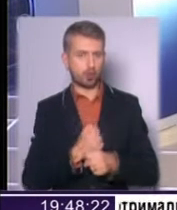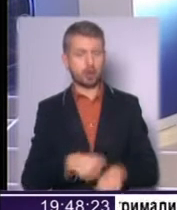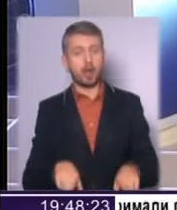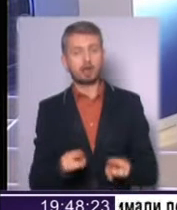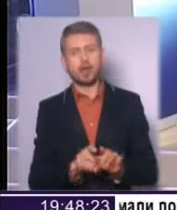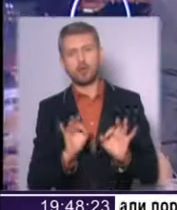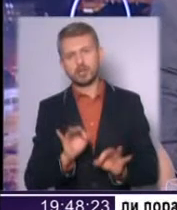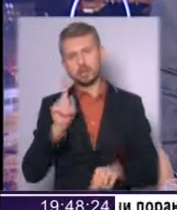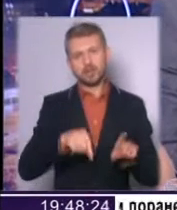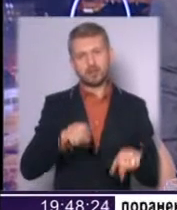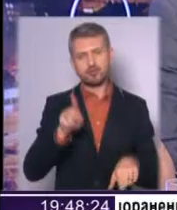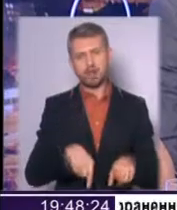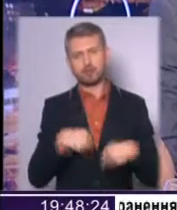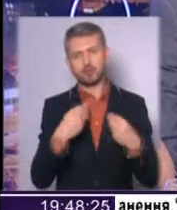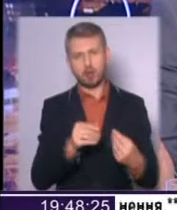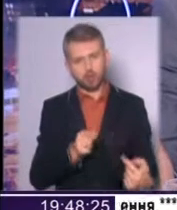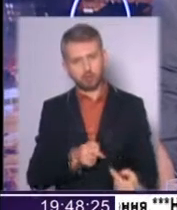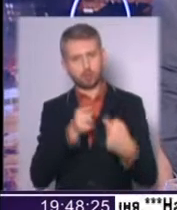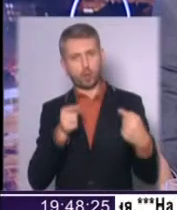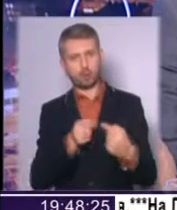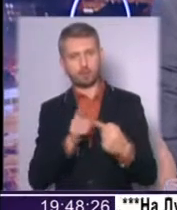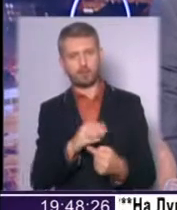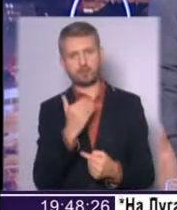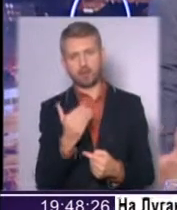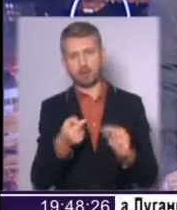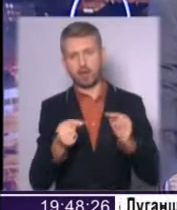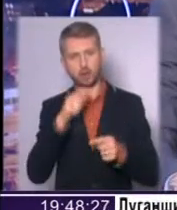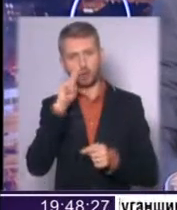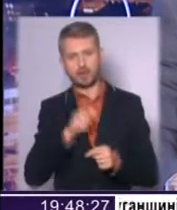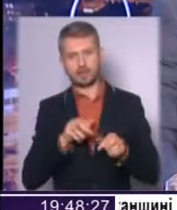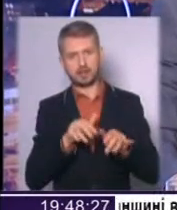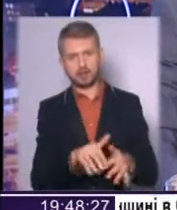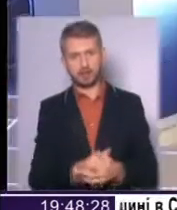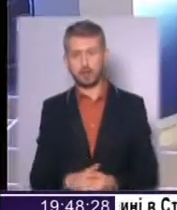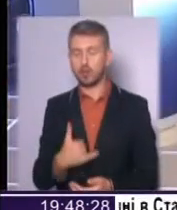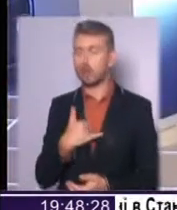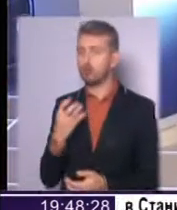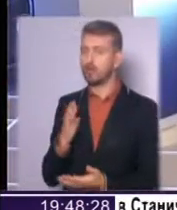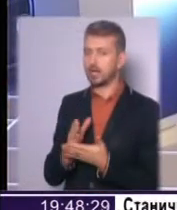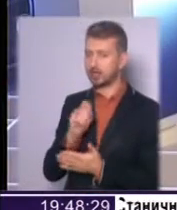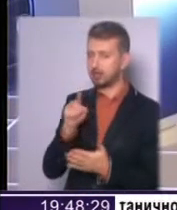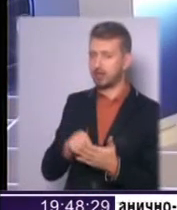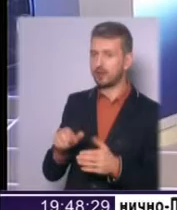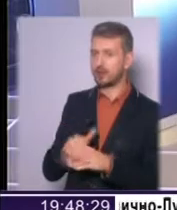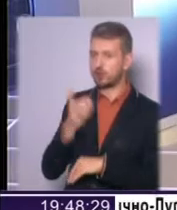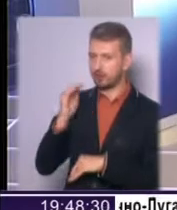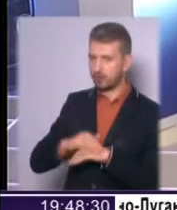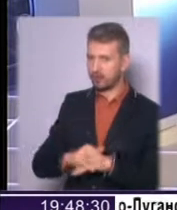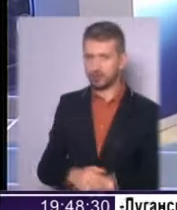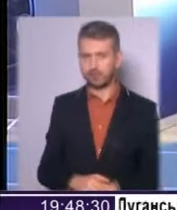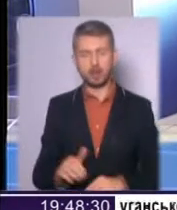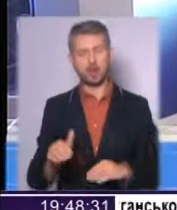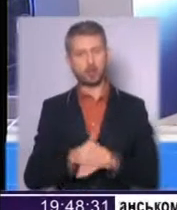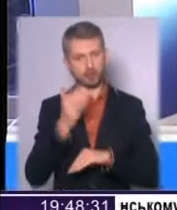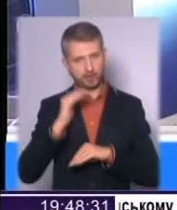позицією нашої політичної сили і виказати ту думку, що думають наші виборці, наші прихильники і